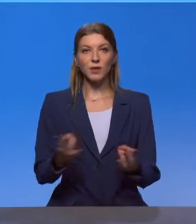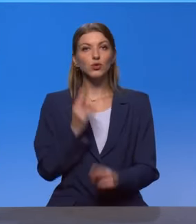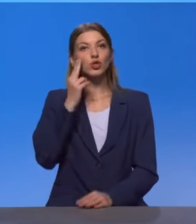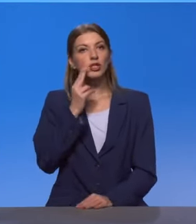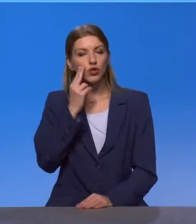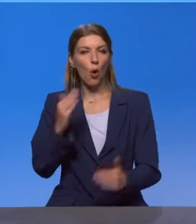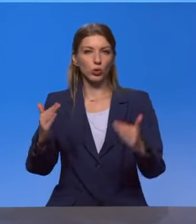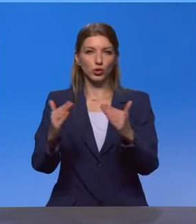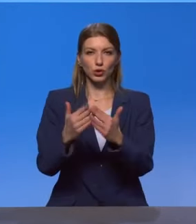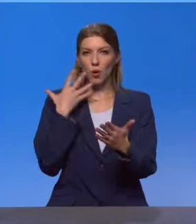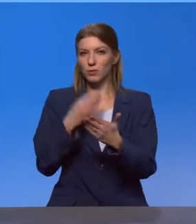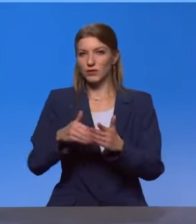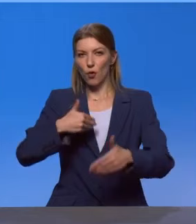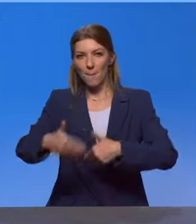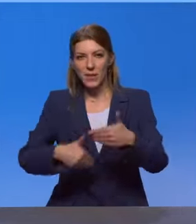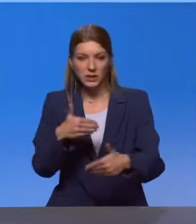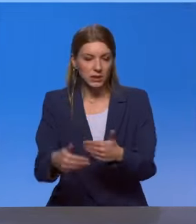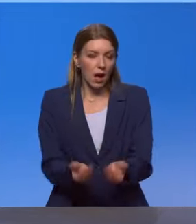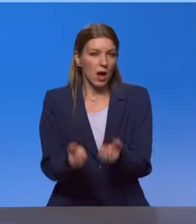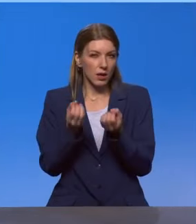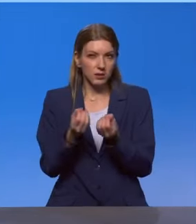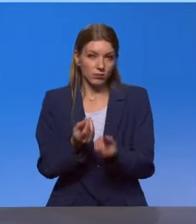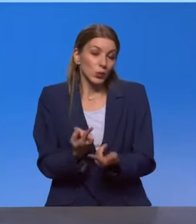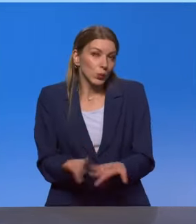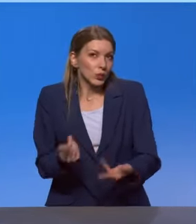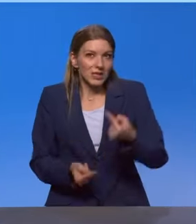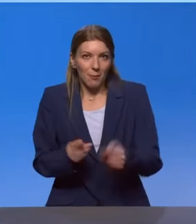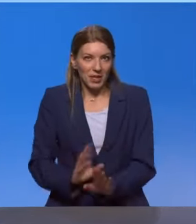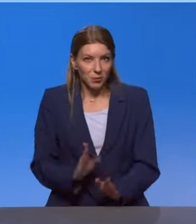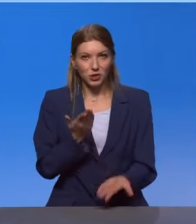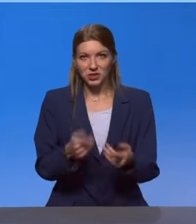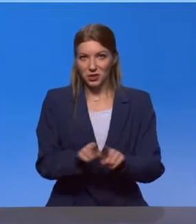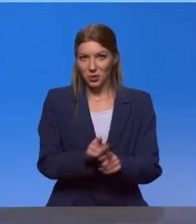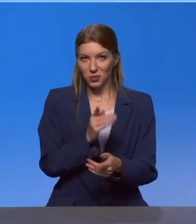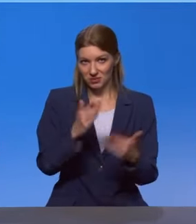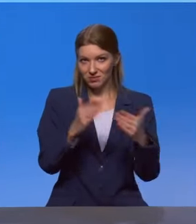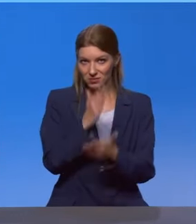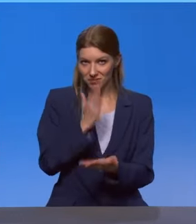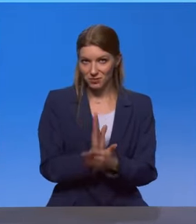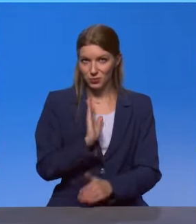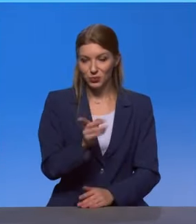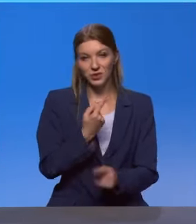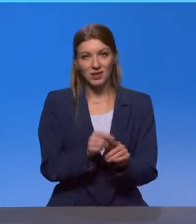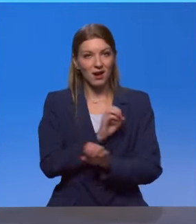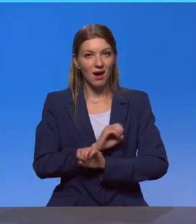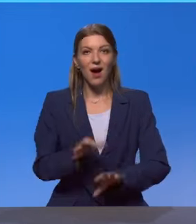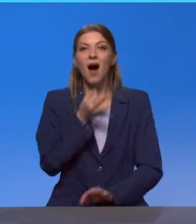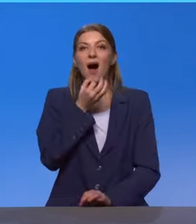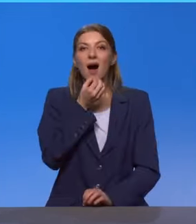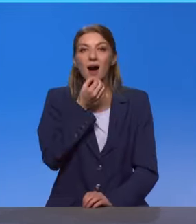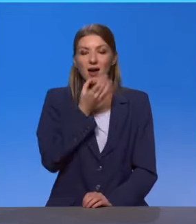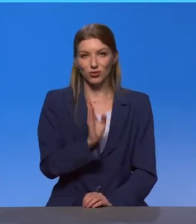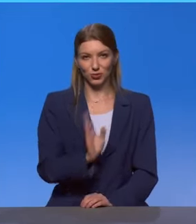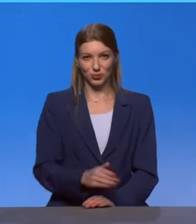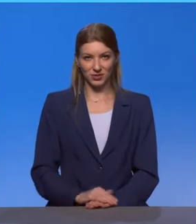из Санкт-Петербурга. Но тут не поспоришь, если такой дом будет, то это точно будет хорошо. Если